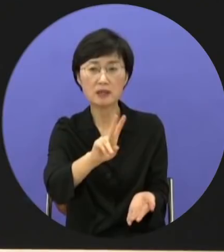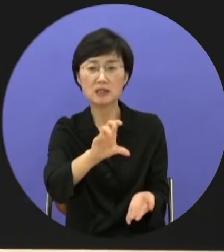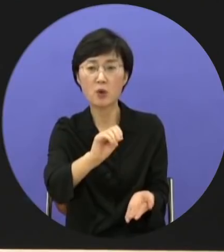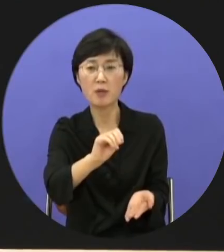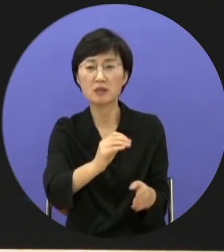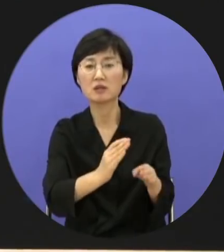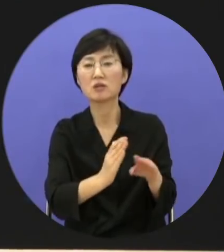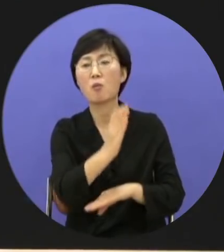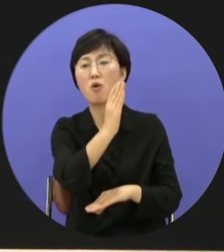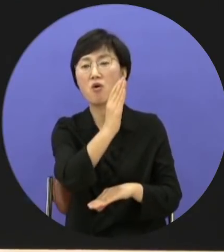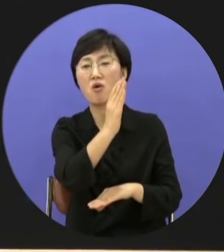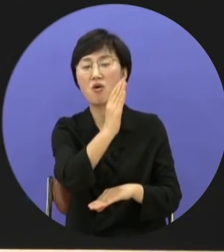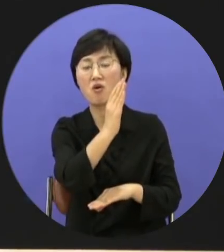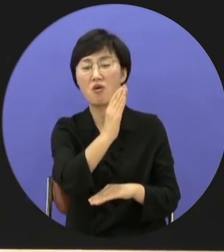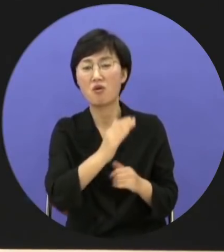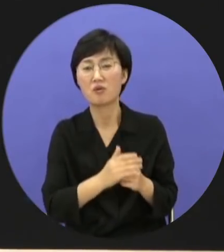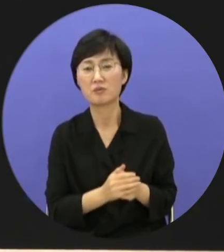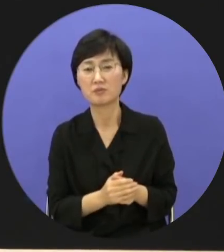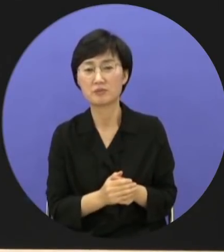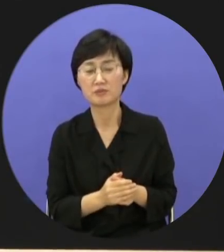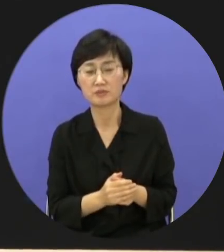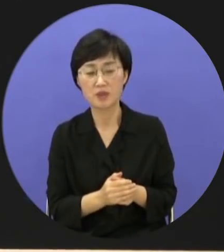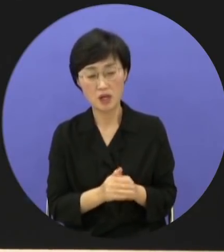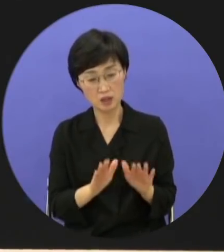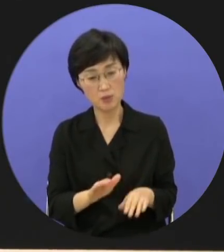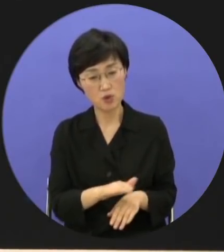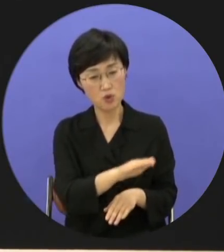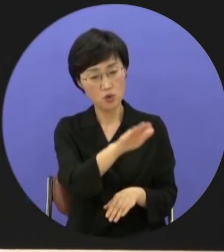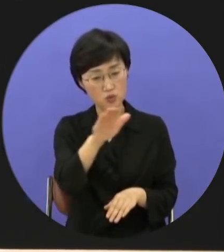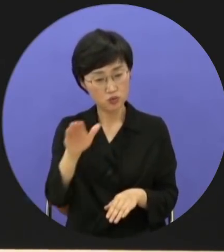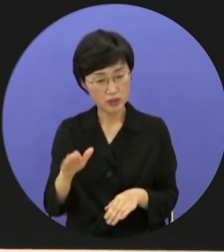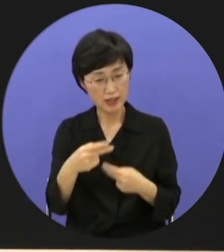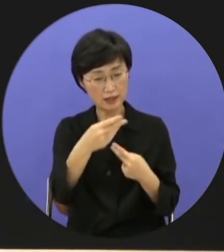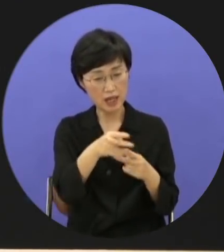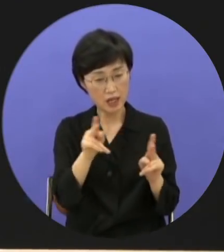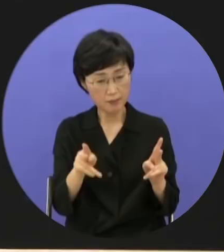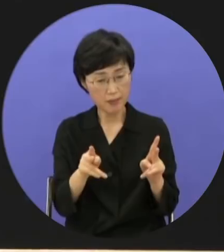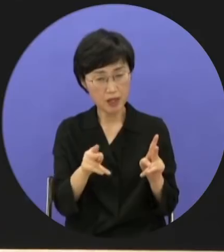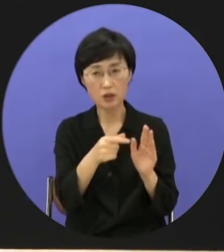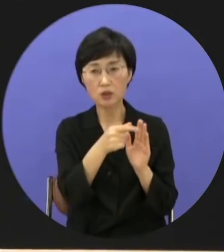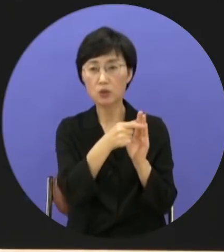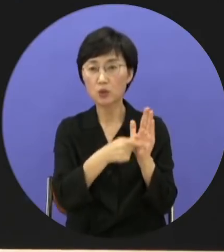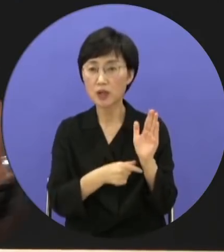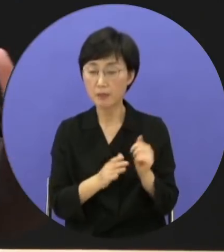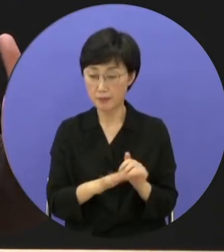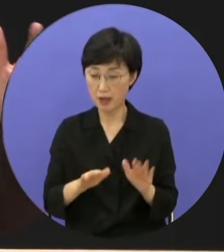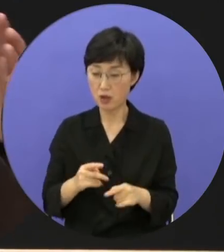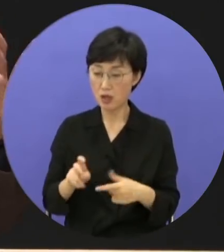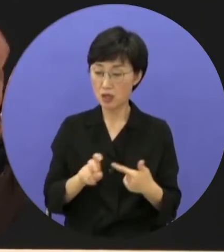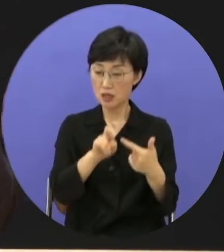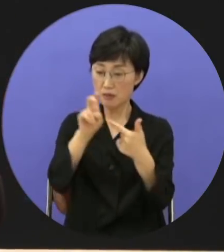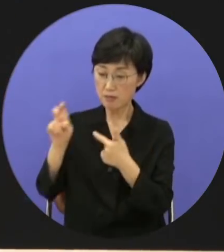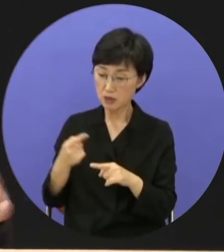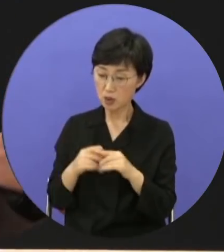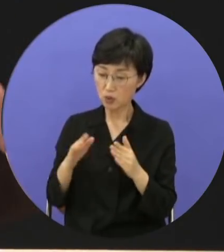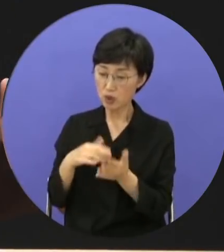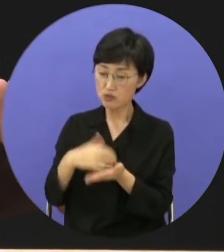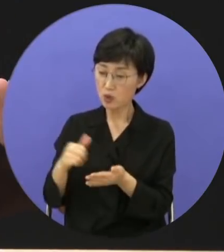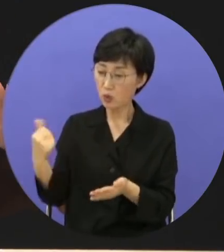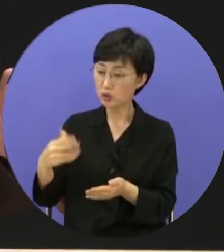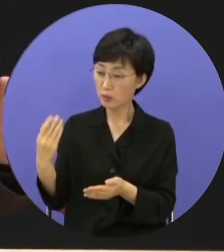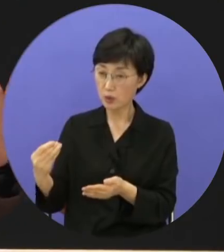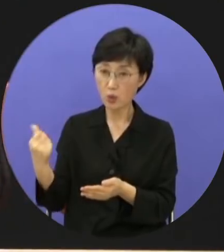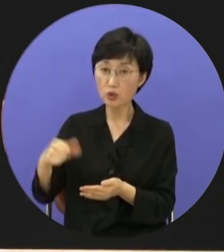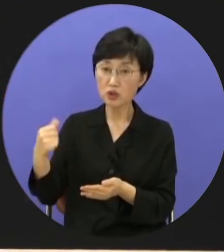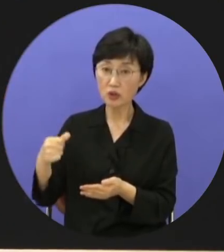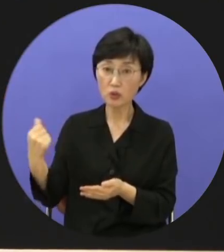itself. 250,000 people accessed 그러면 it. 그러면 우리 교회가 무슨 교회인지 우리 교회는 5천 명밖에 안 되잖아요. 그러면 25만이 어디서 들어옵니까?